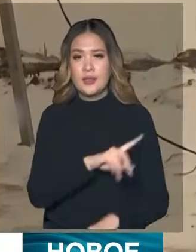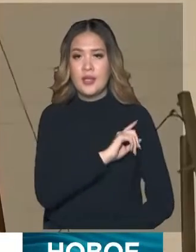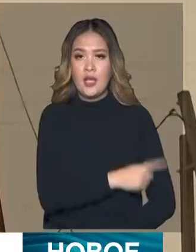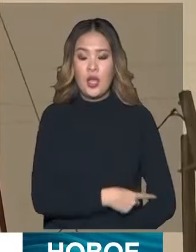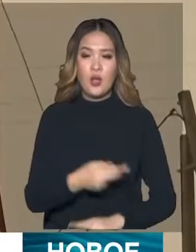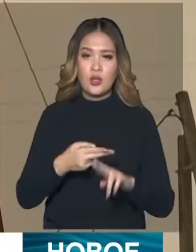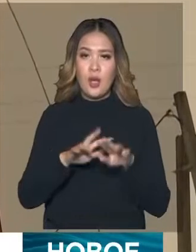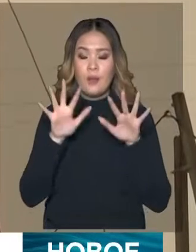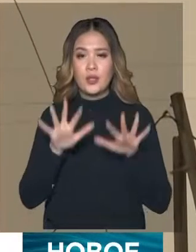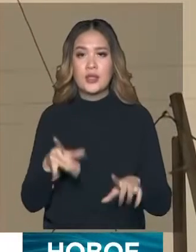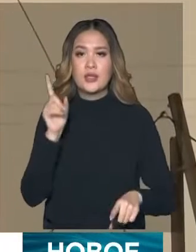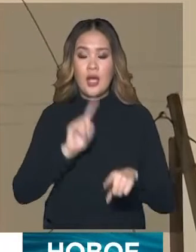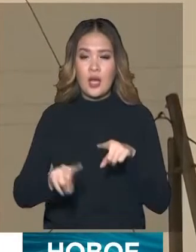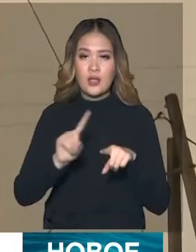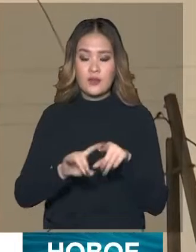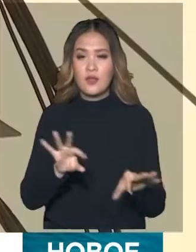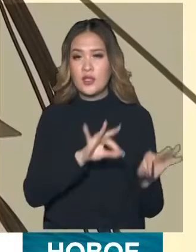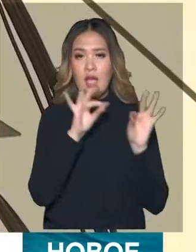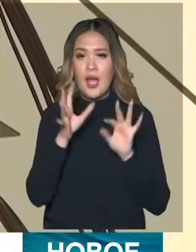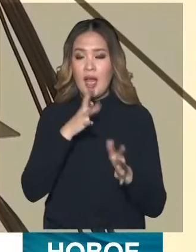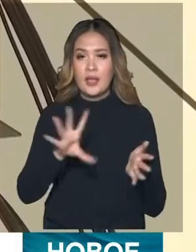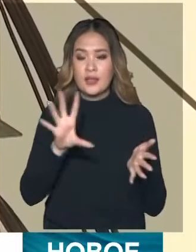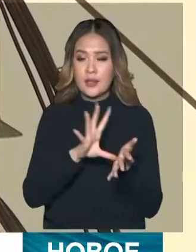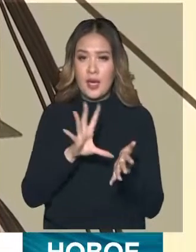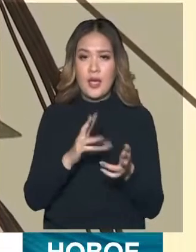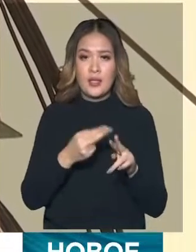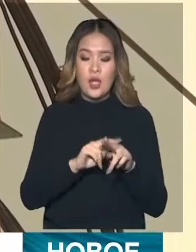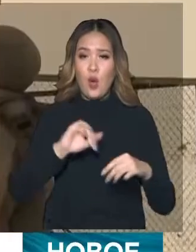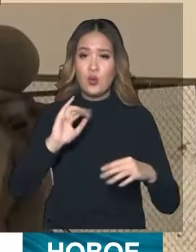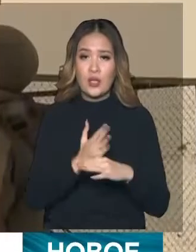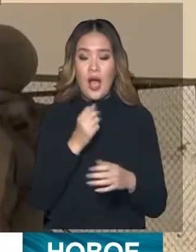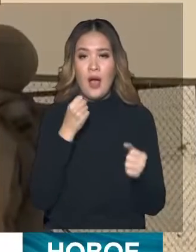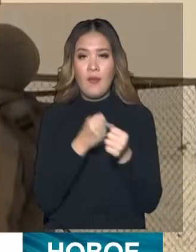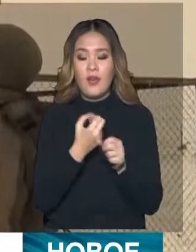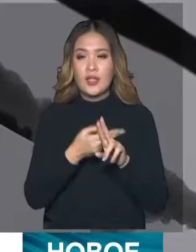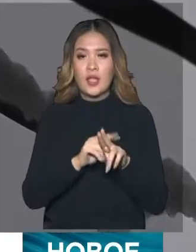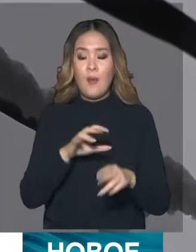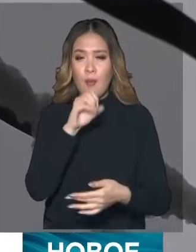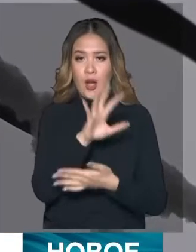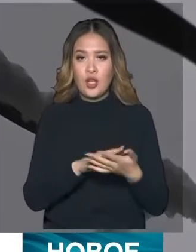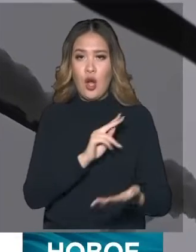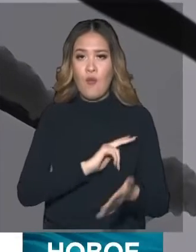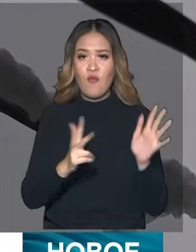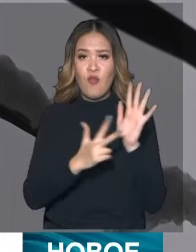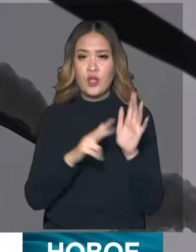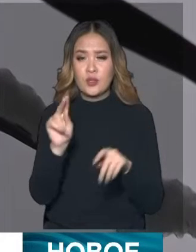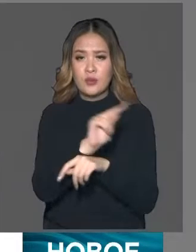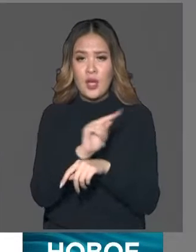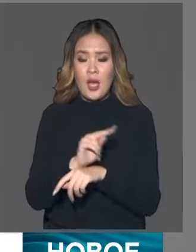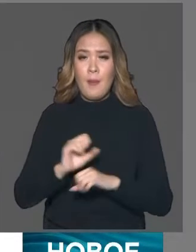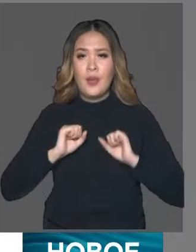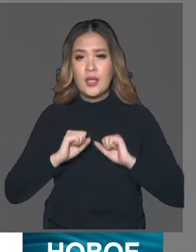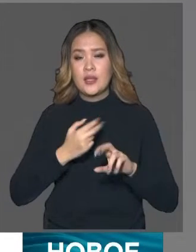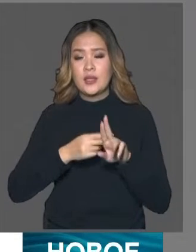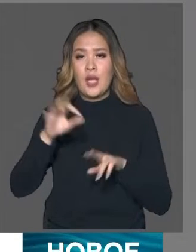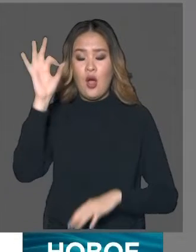уже мобилизованы для скорейшего восстановления электроснабжения. Над устранением аварии продолжают работать 8 ремонтных бригад и 2